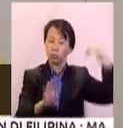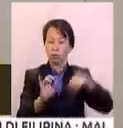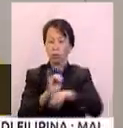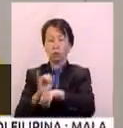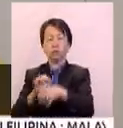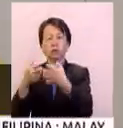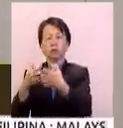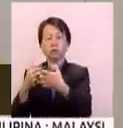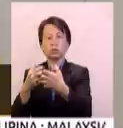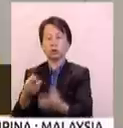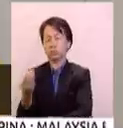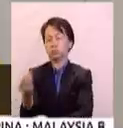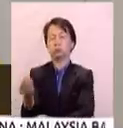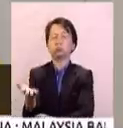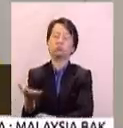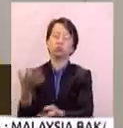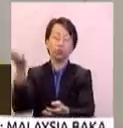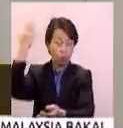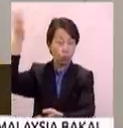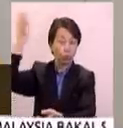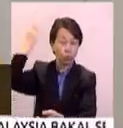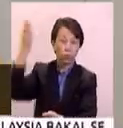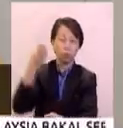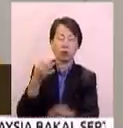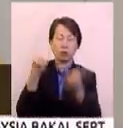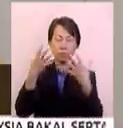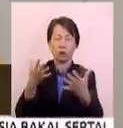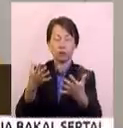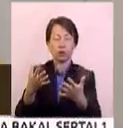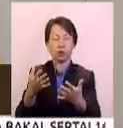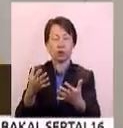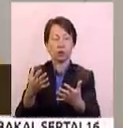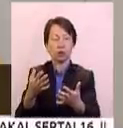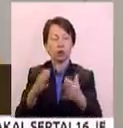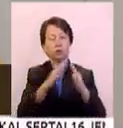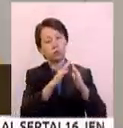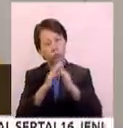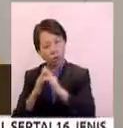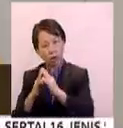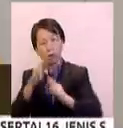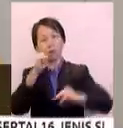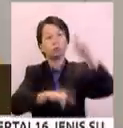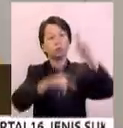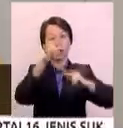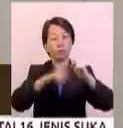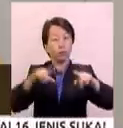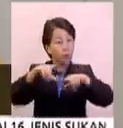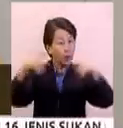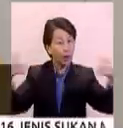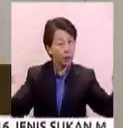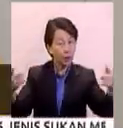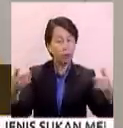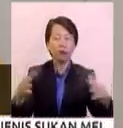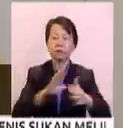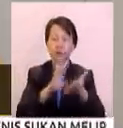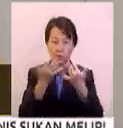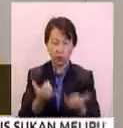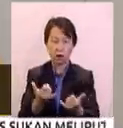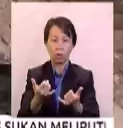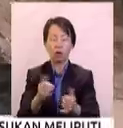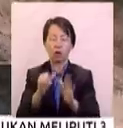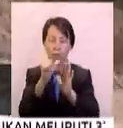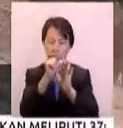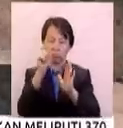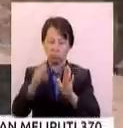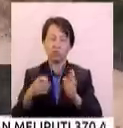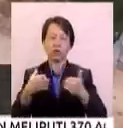tak begitu pesat dan banyak perkara tak perumahan, pembangunan berbeza ya. So kita perlukan akta yang baru.